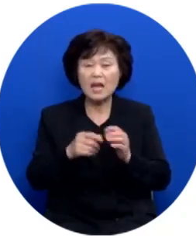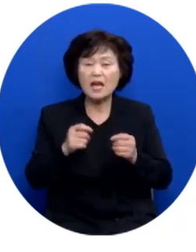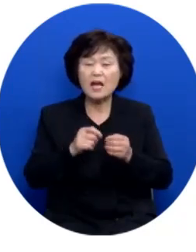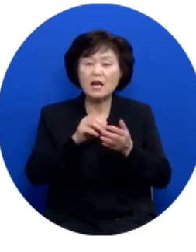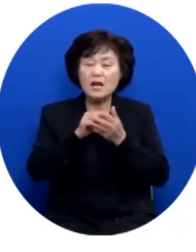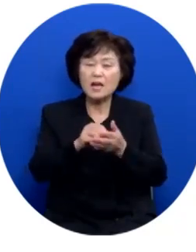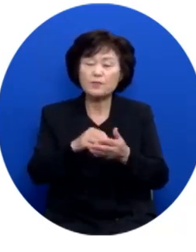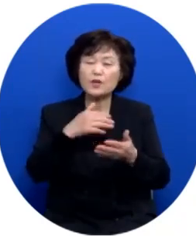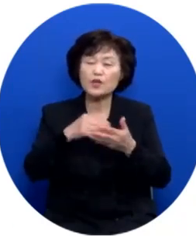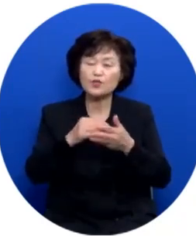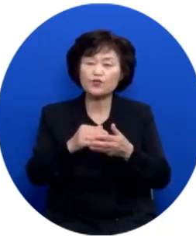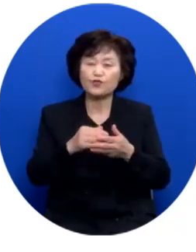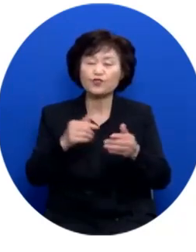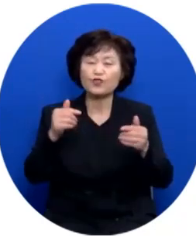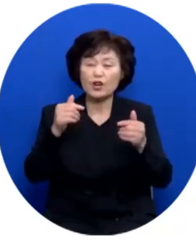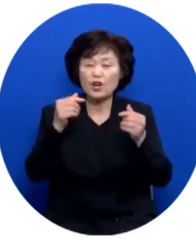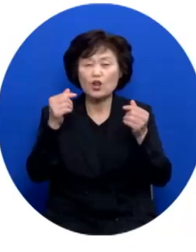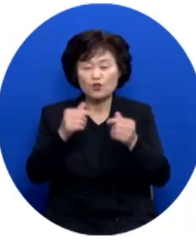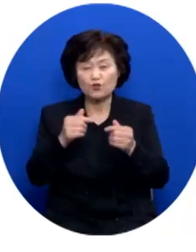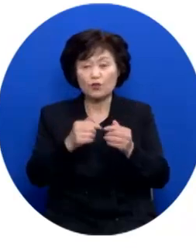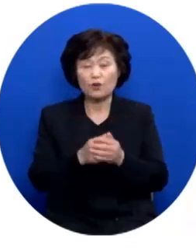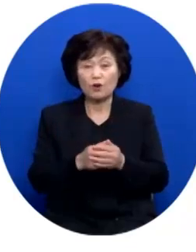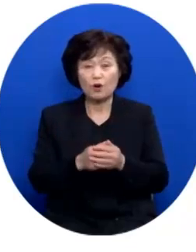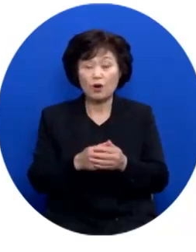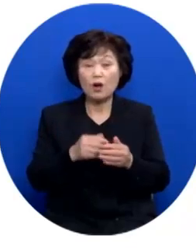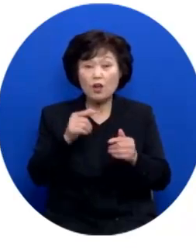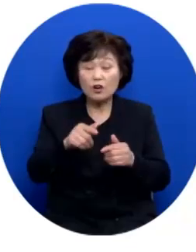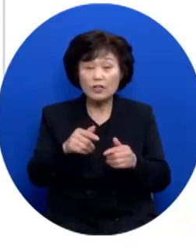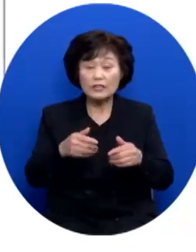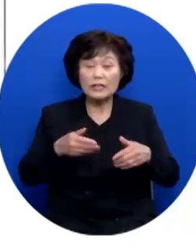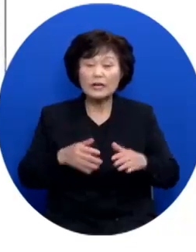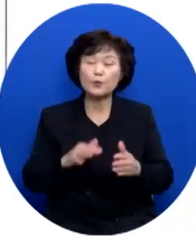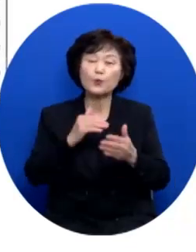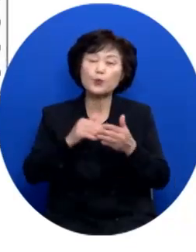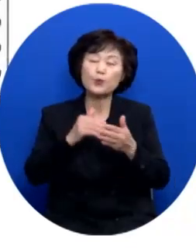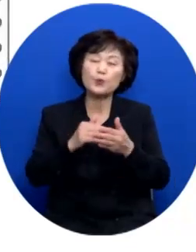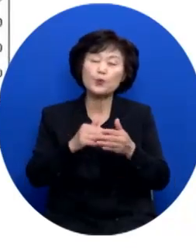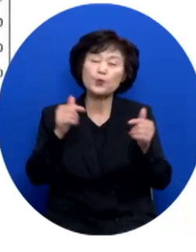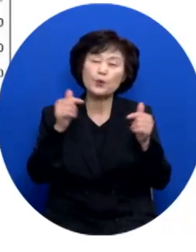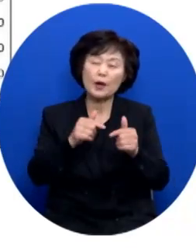집계된 가운데 고용부는 인구 감소가 주요한 원인이라는 분석을 내놓고 있습니다.